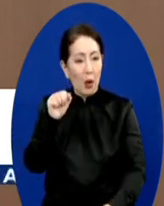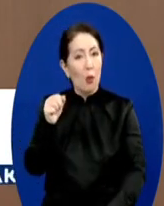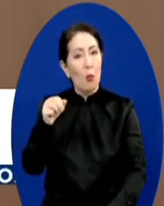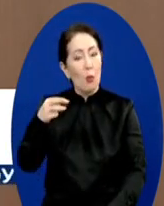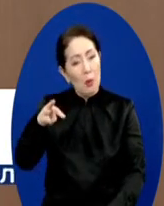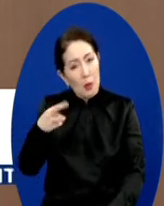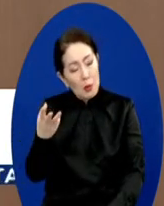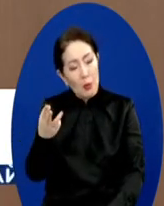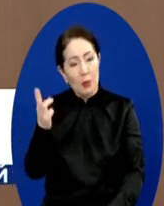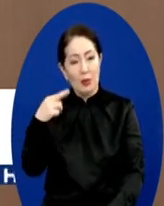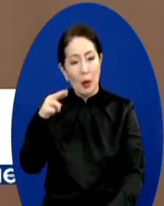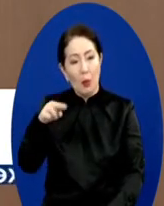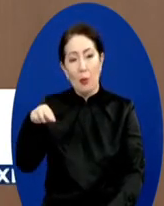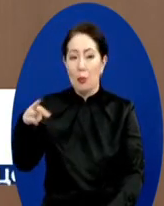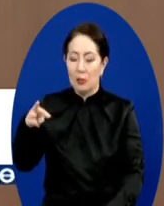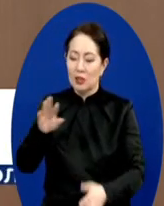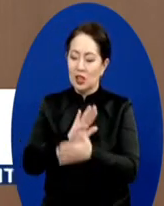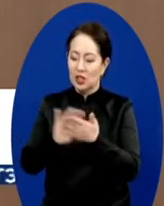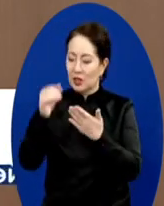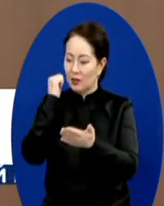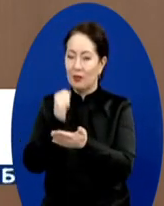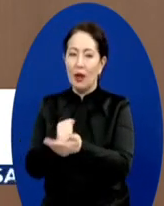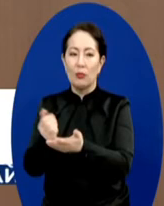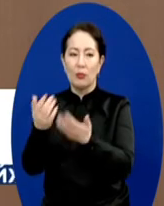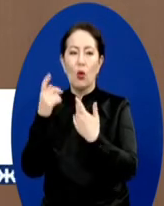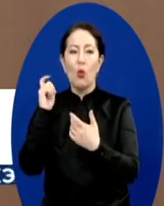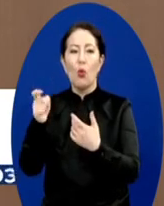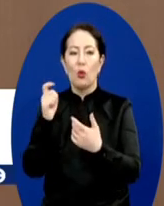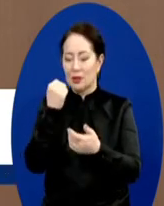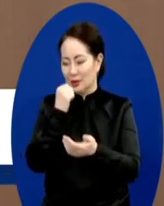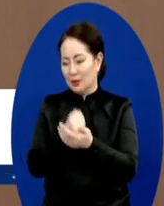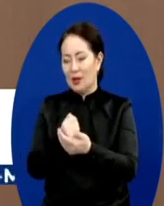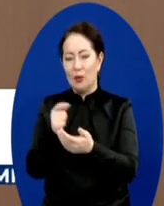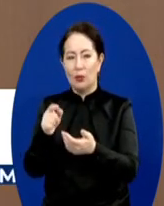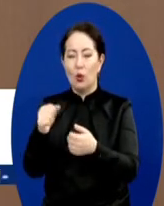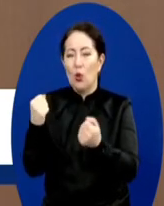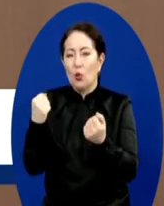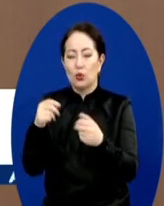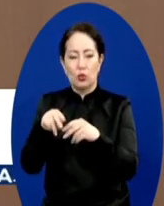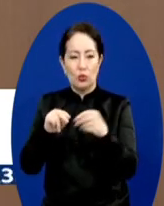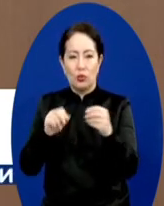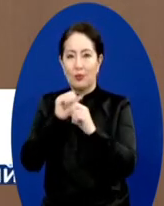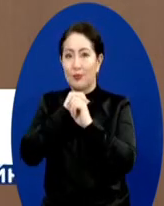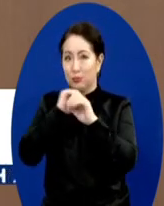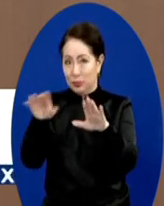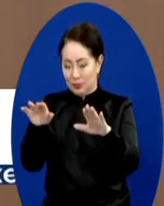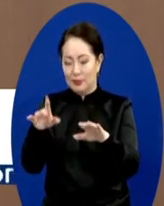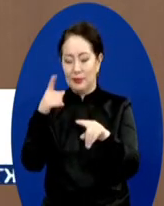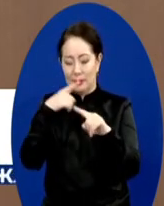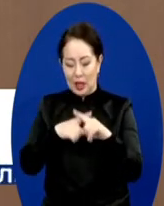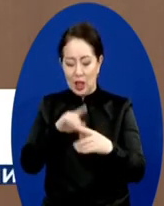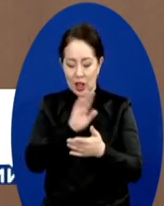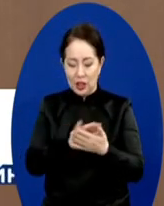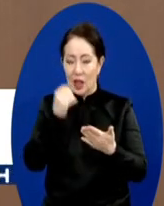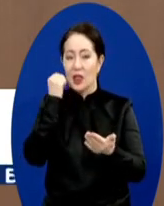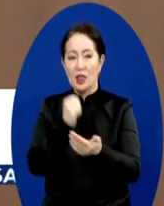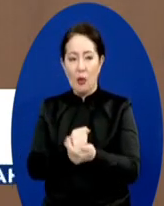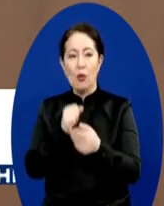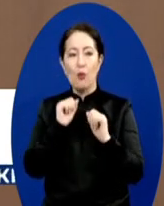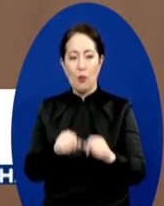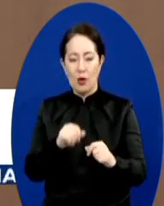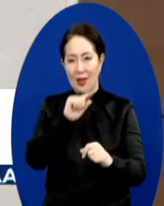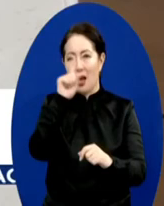өдөр бол бид бол тамга тэмдэг шинэ тамга тэмдэгтэй хуучин тамга тэмдгийг зарлж хүчингөө болгуулж одоо шинэ тамга тэмдэгтэй болох